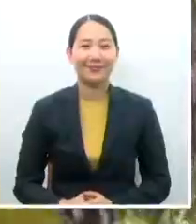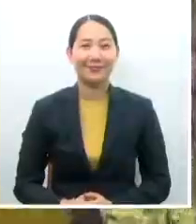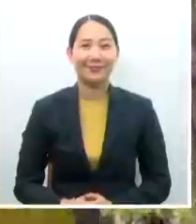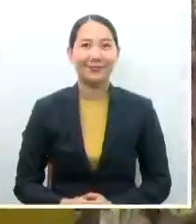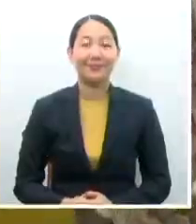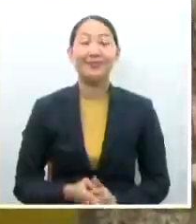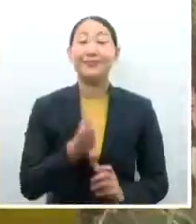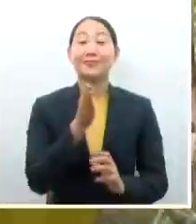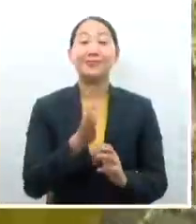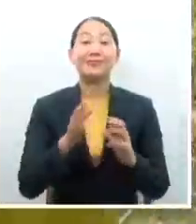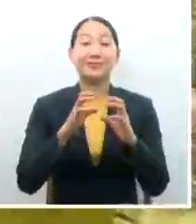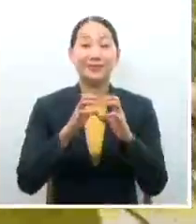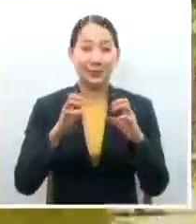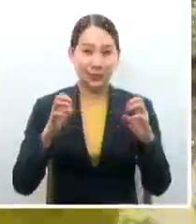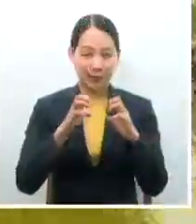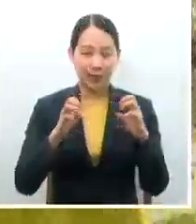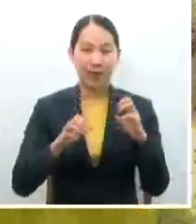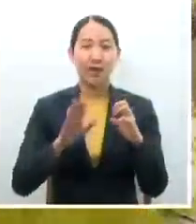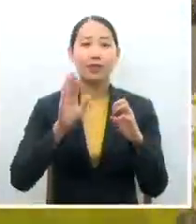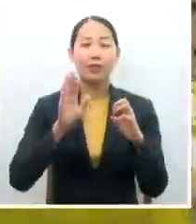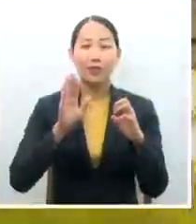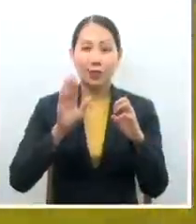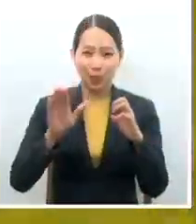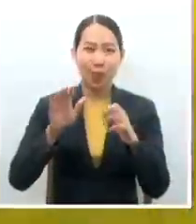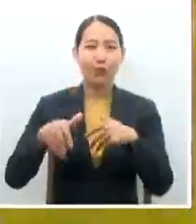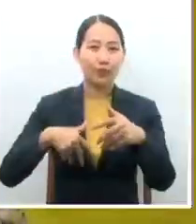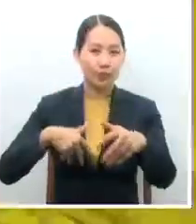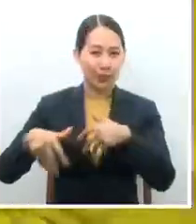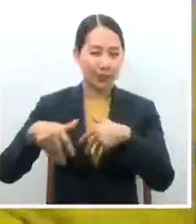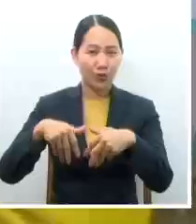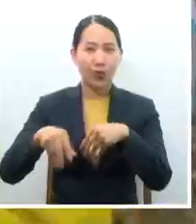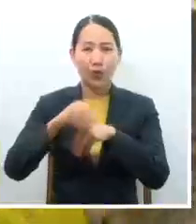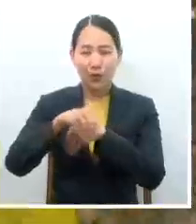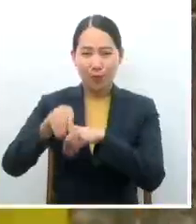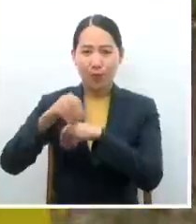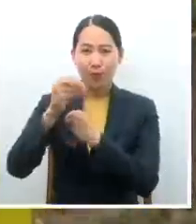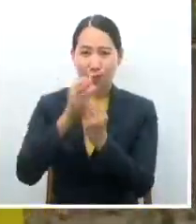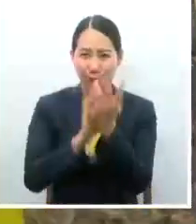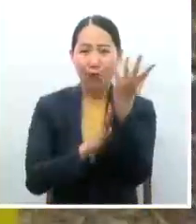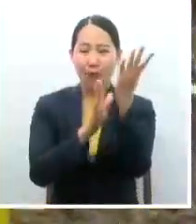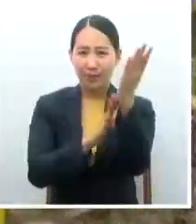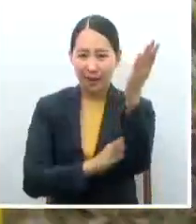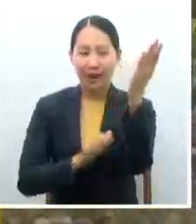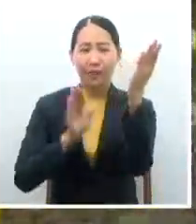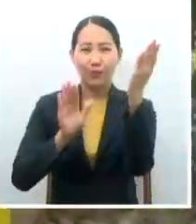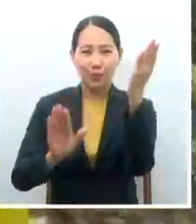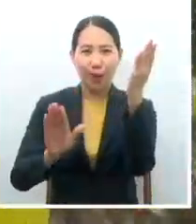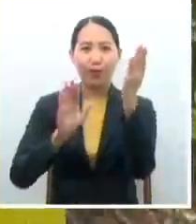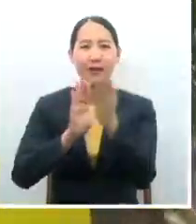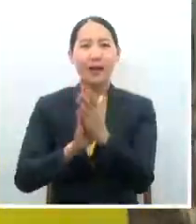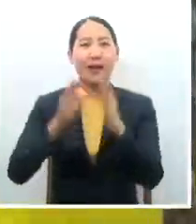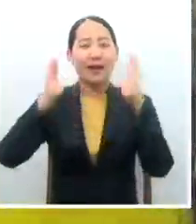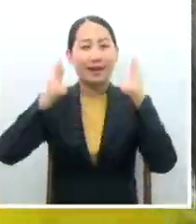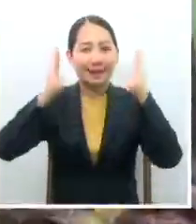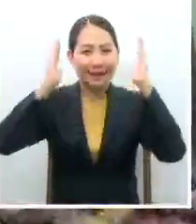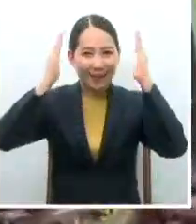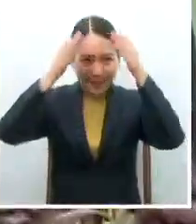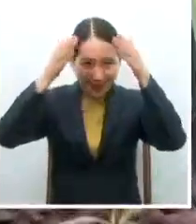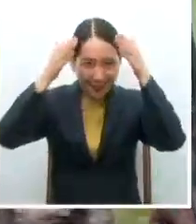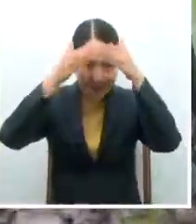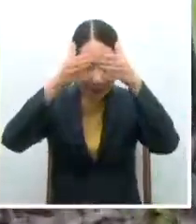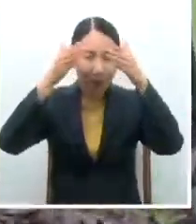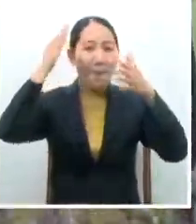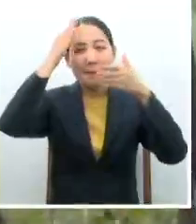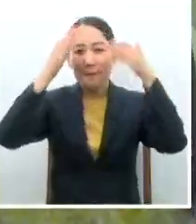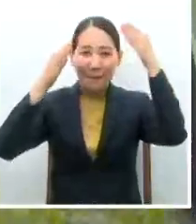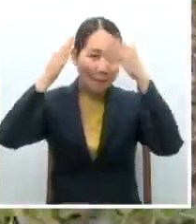ทุเรียนเป็นพืชพื้นเมืองของบรูไนอินโดนีเซียและมาเลเซียเป็นพืชเศรษฐกิจซึ่งขึ้นชื่อว่าเป็นราชาของผลไม้และมีกลิ่นเฉ